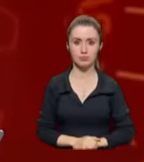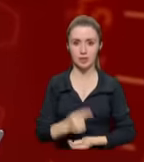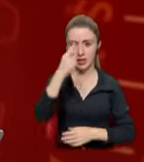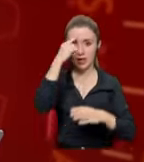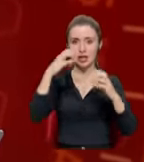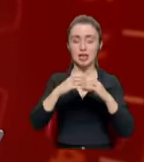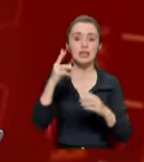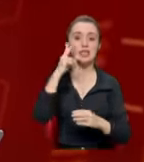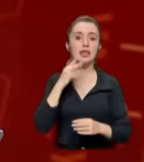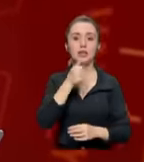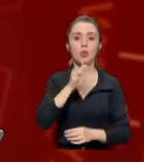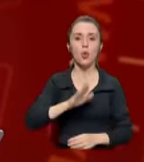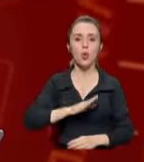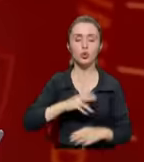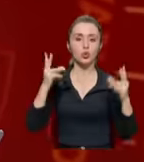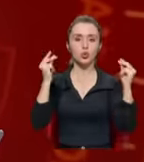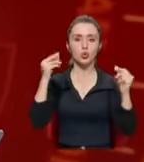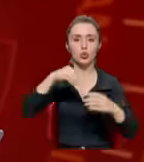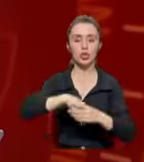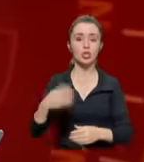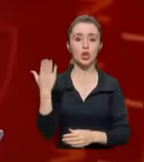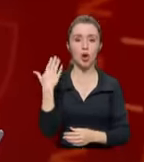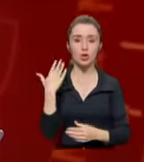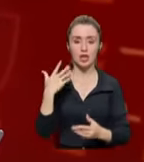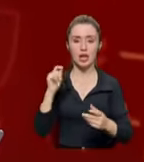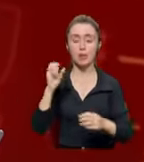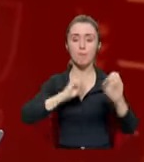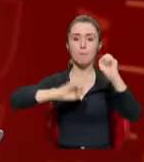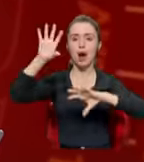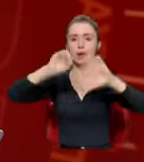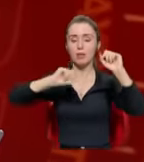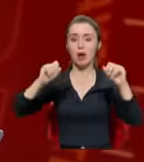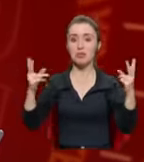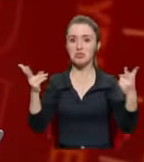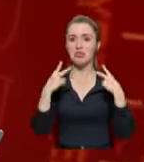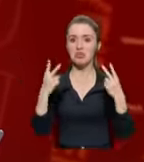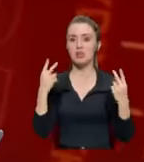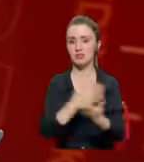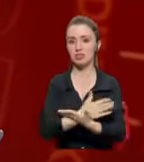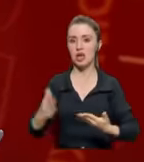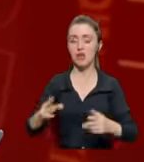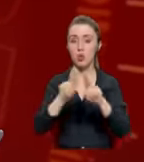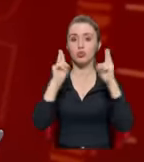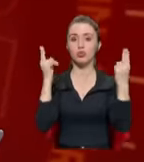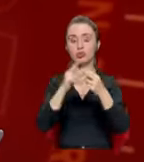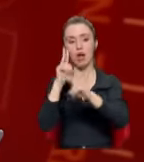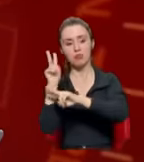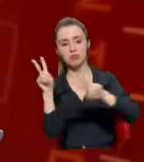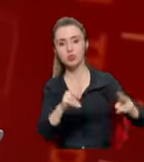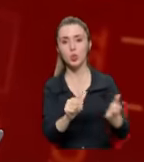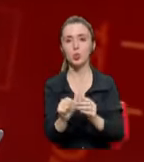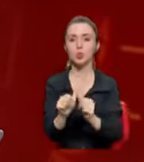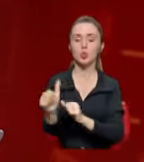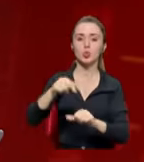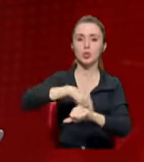milyarderin oğlunun düğününü düğünü için önceden düzenlediği partiler tüm ihtişamıyla sürüyor dünyanın konuştuğu Parti uzun süredir